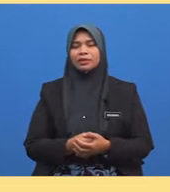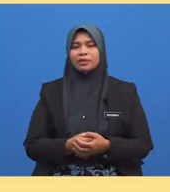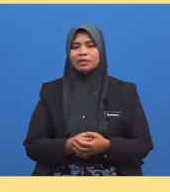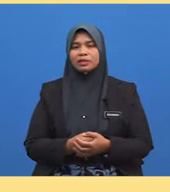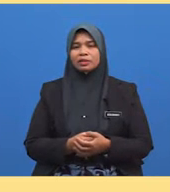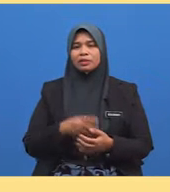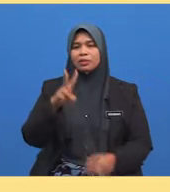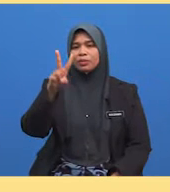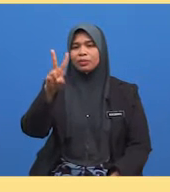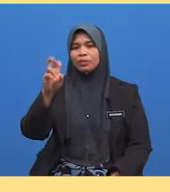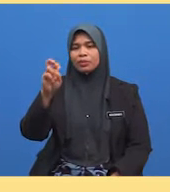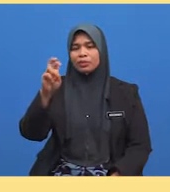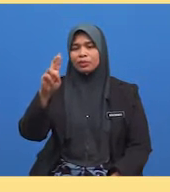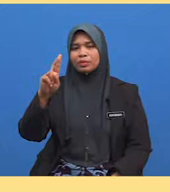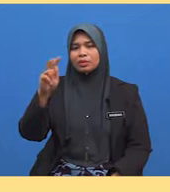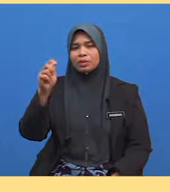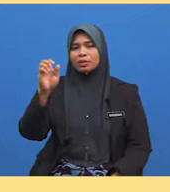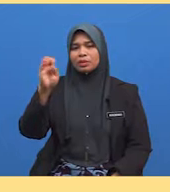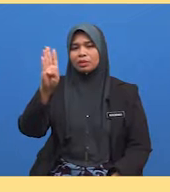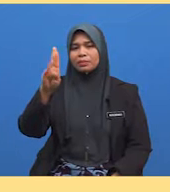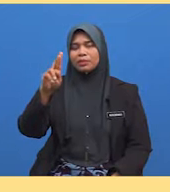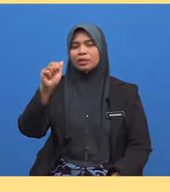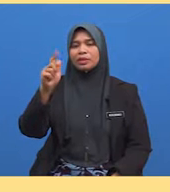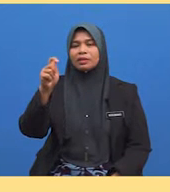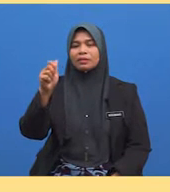Ya, jawapannya beta brata.